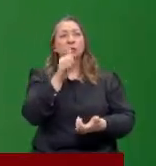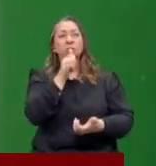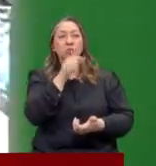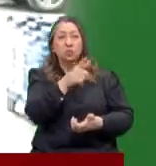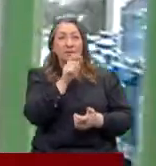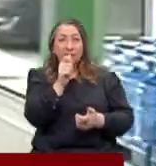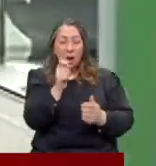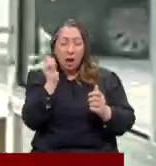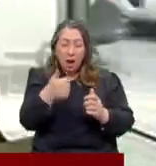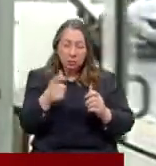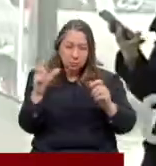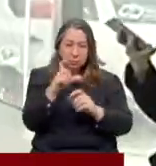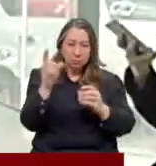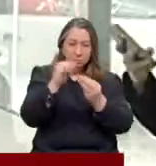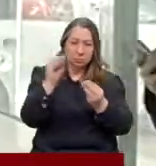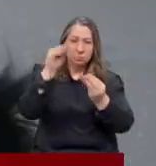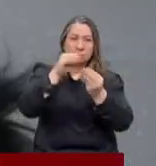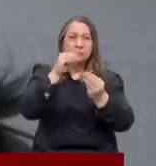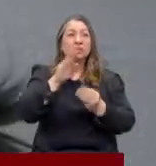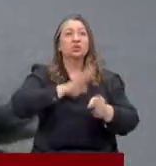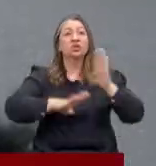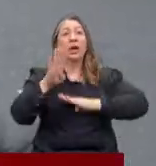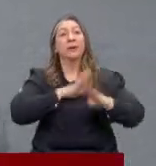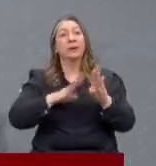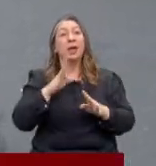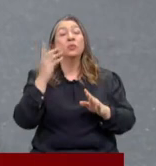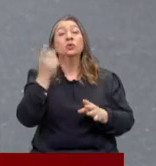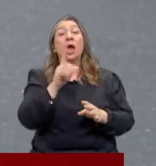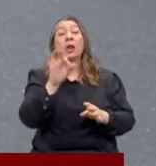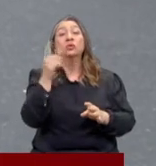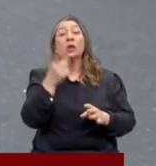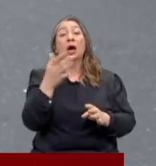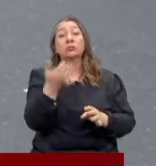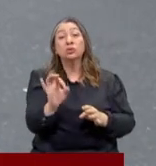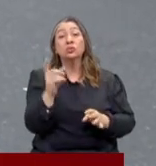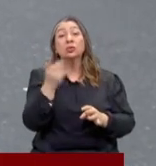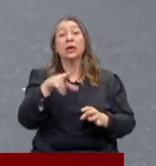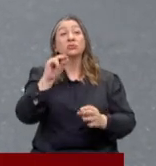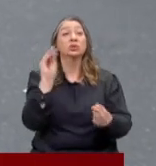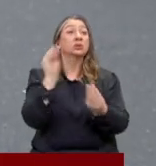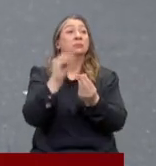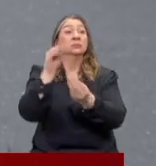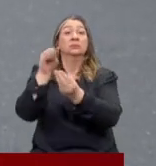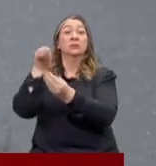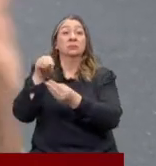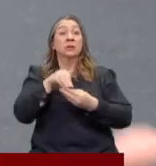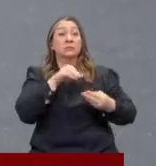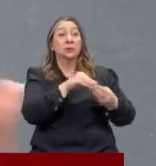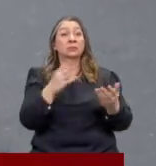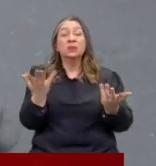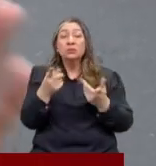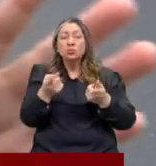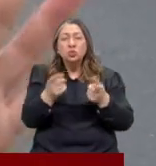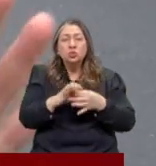suyun fiyatının her ay katlanmasından şikayetçi. Her şey %50, %60, %70 katlandı. Yani nasıl bu